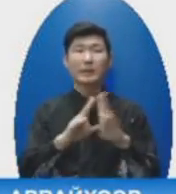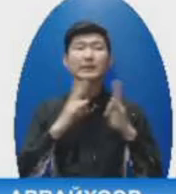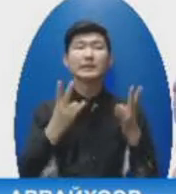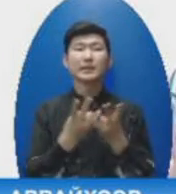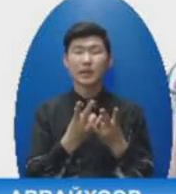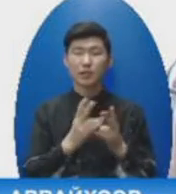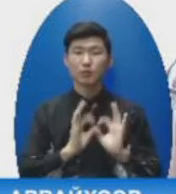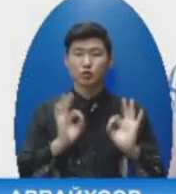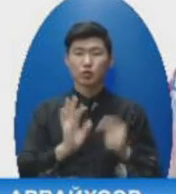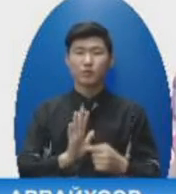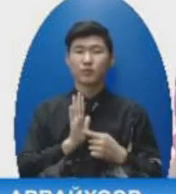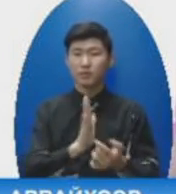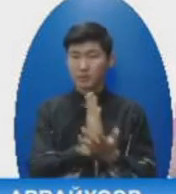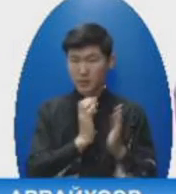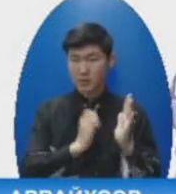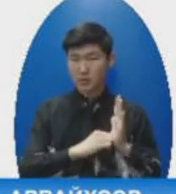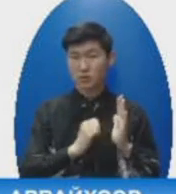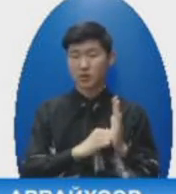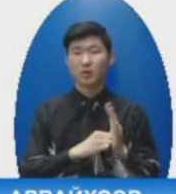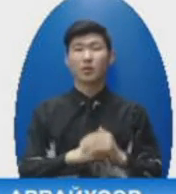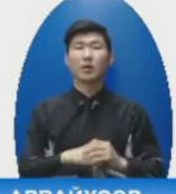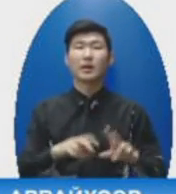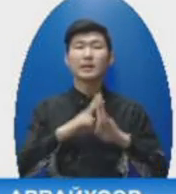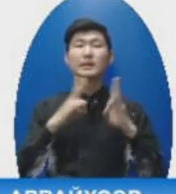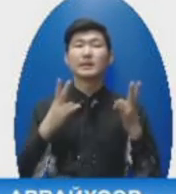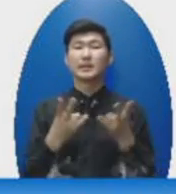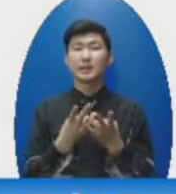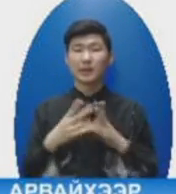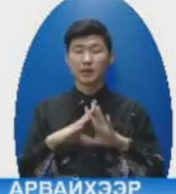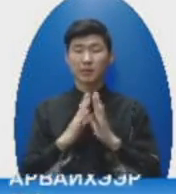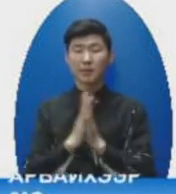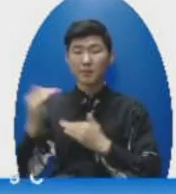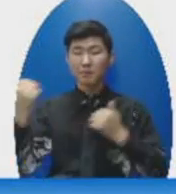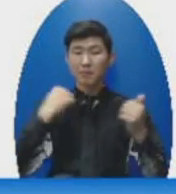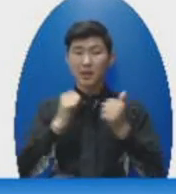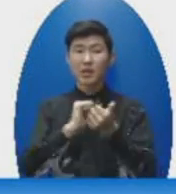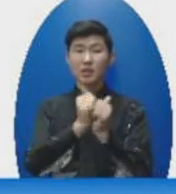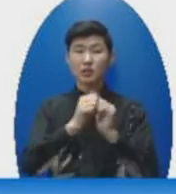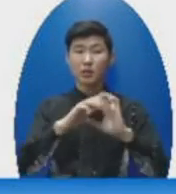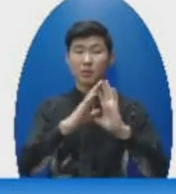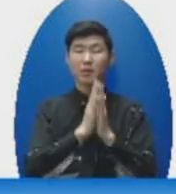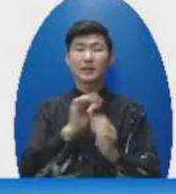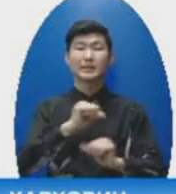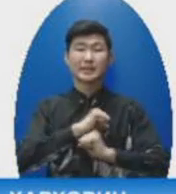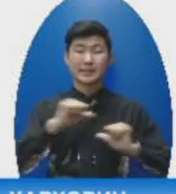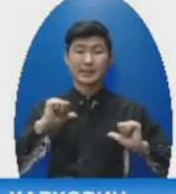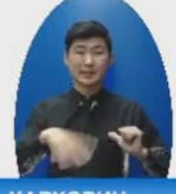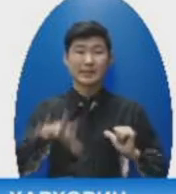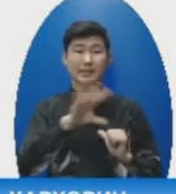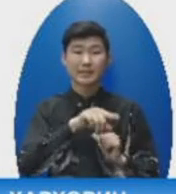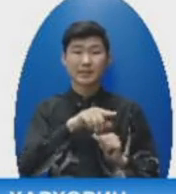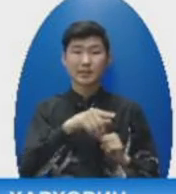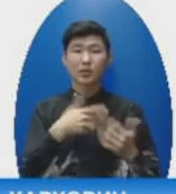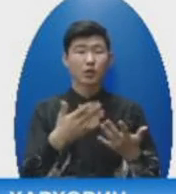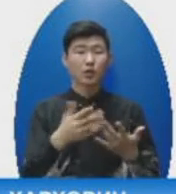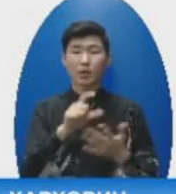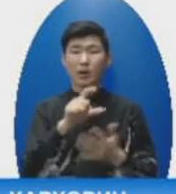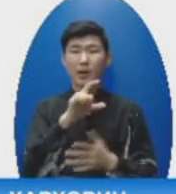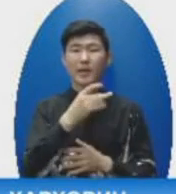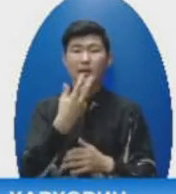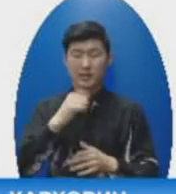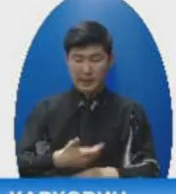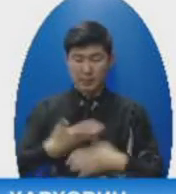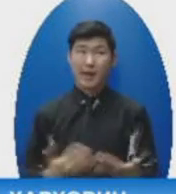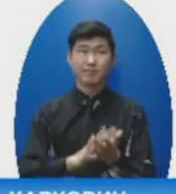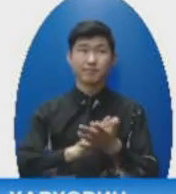ёстой. Мандайлах хэвээр. Нийгмийн энэ биеийн тамир спортыг нийт иргэдийн эрүүл идэвхтэй амьдралын хэв маягийг